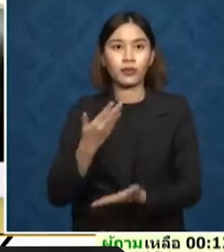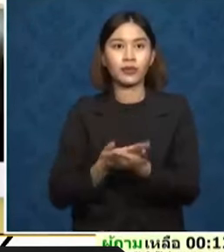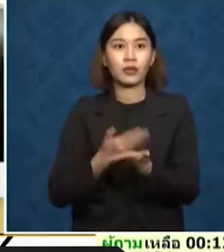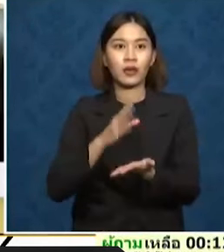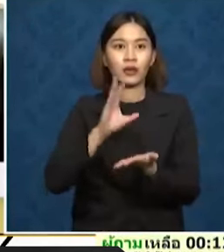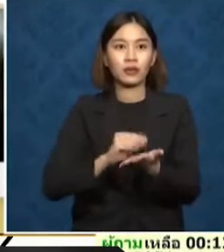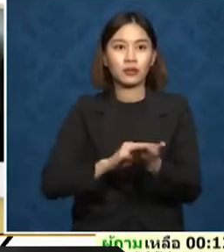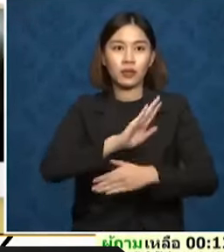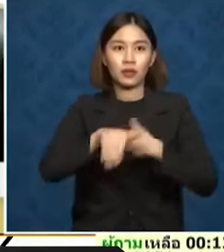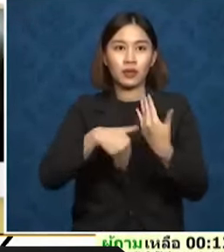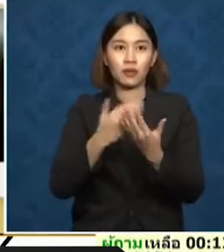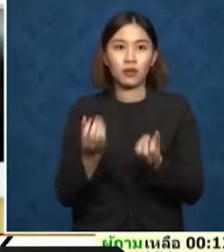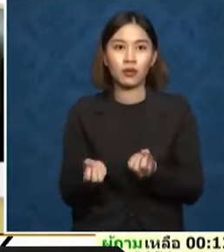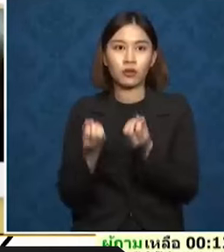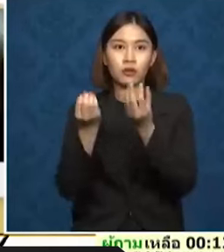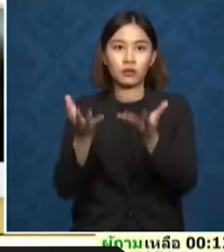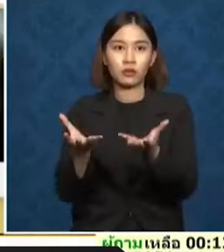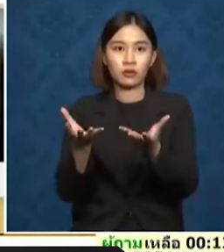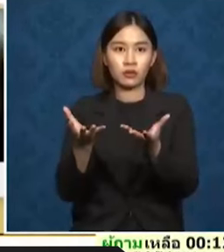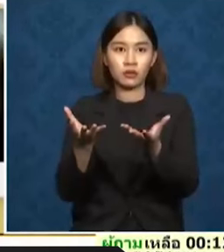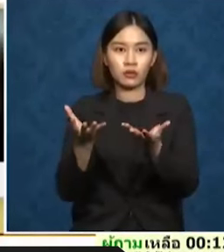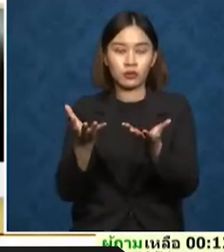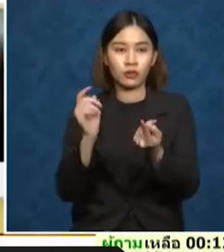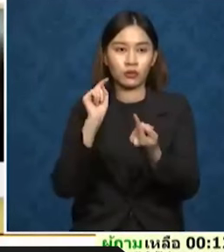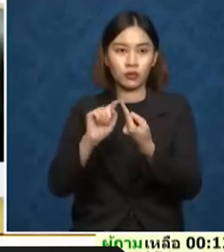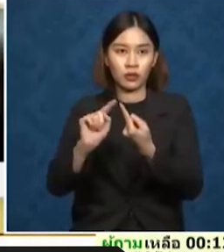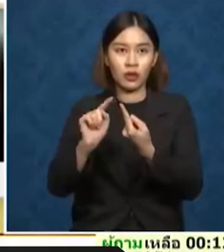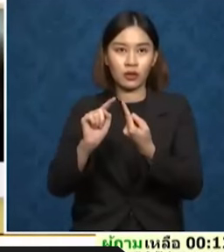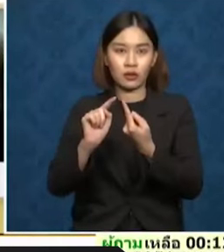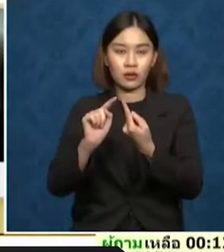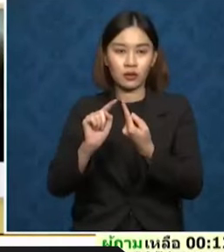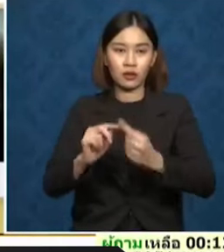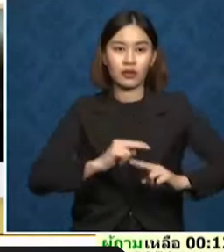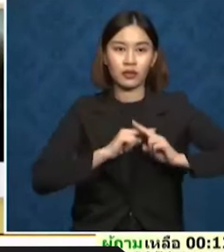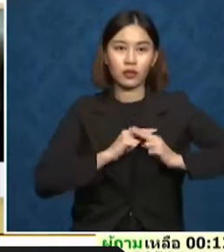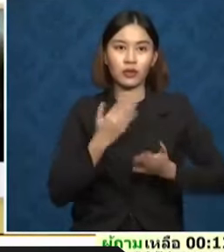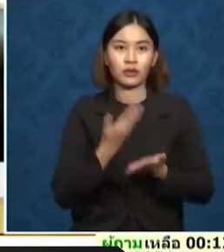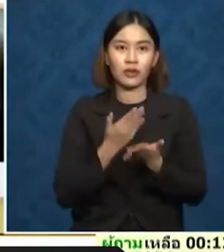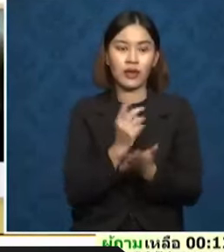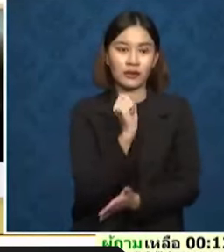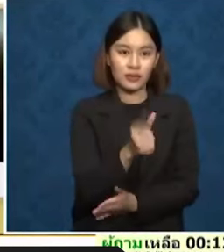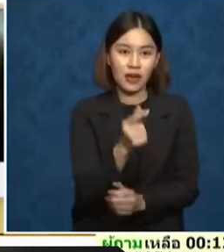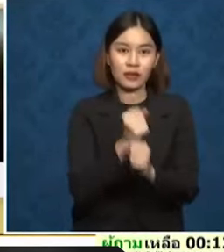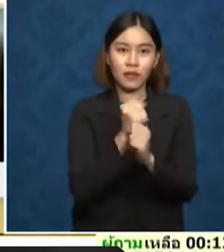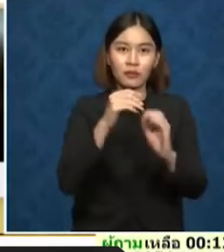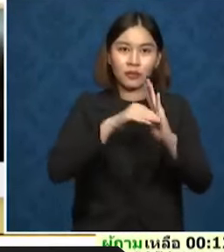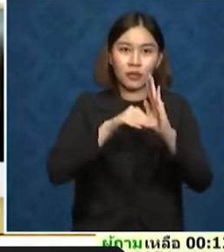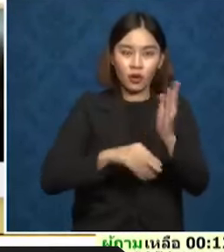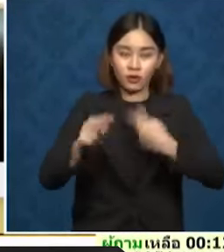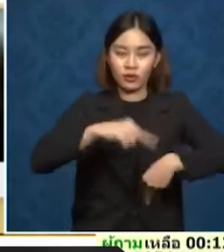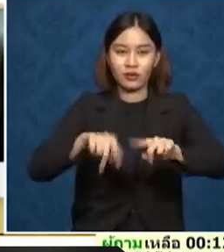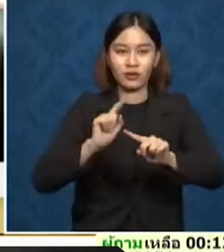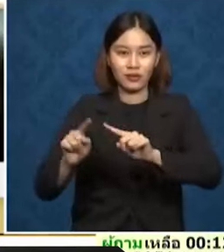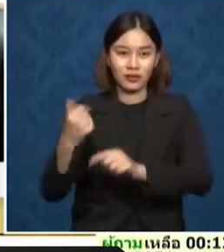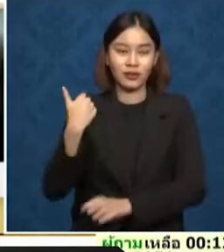ดส่งมอบให้แก่ภาครัฐโดยเอกชนจะได้รับค่าจ้างตอบแทนในการดำเนินงานและค่าบำรุงรักษาพ